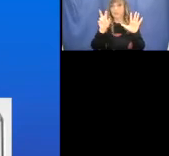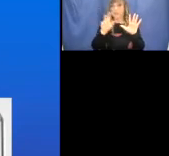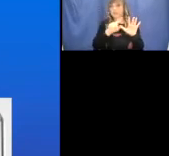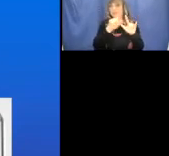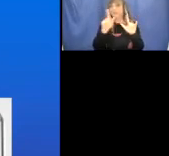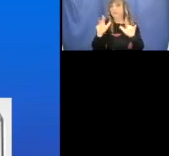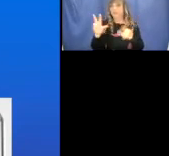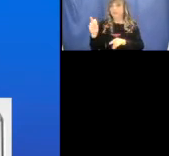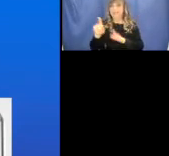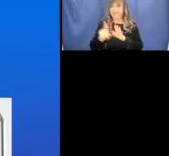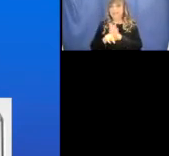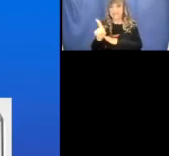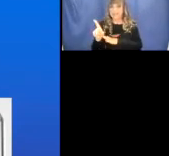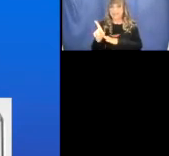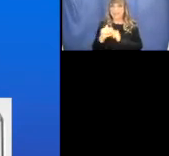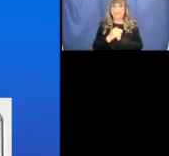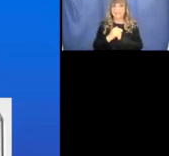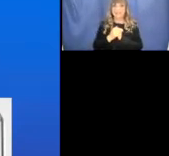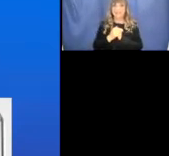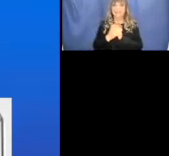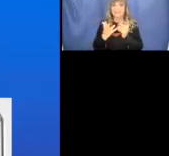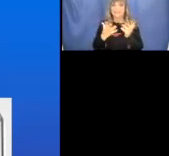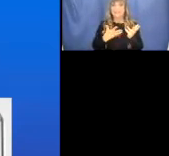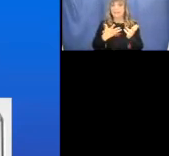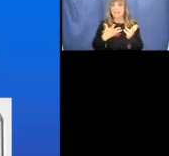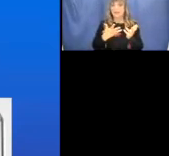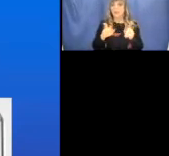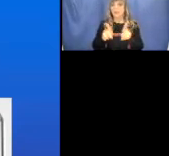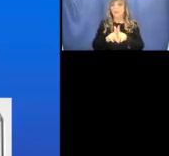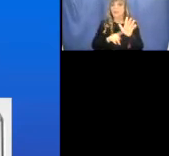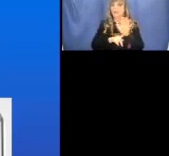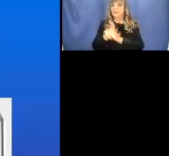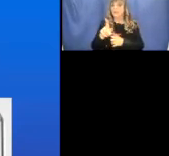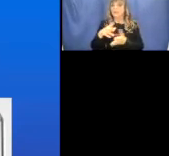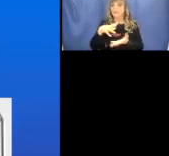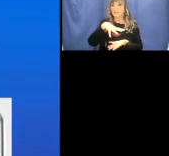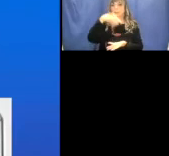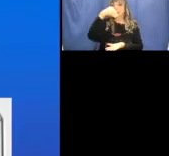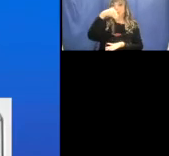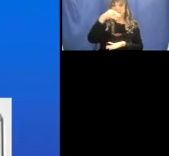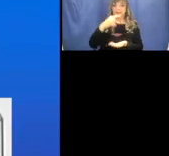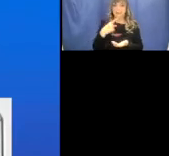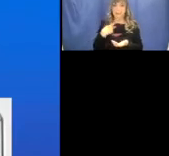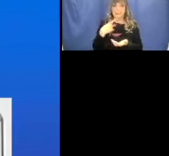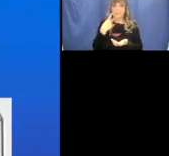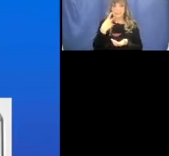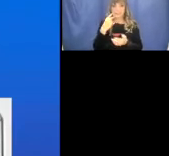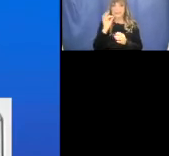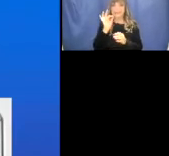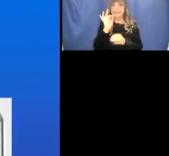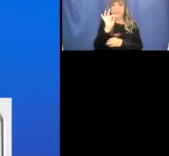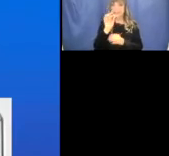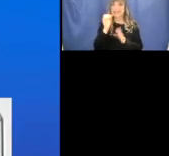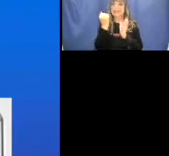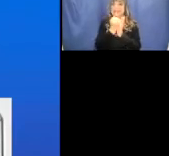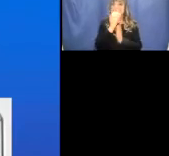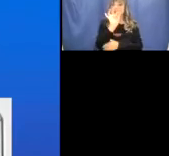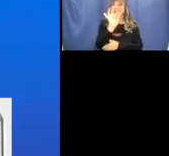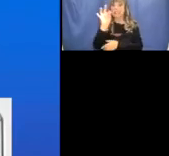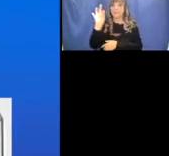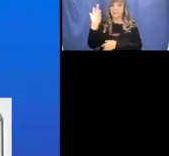origin danno origine a una piramide questi simboli che vedete qua su sono gli assi di